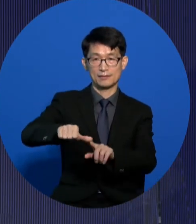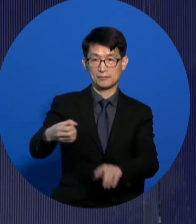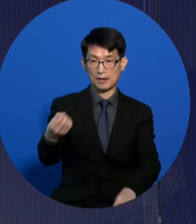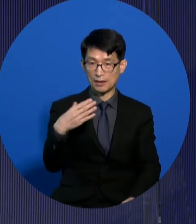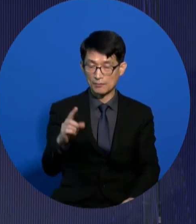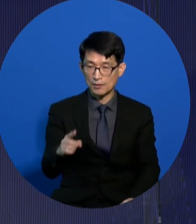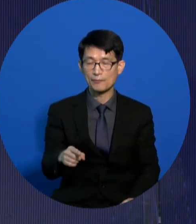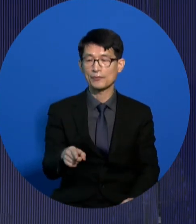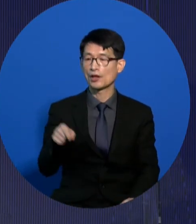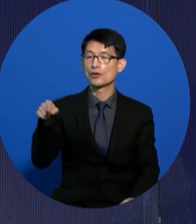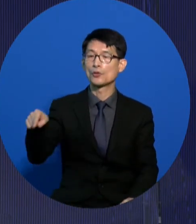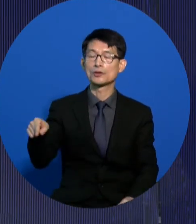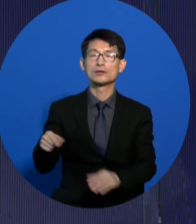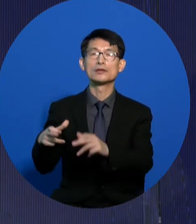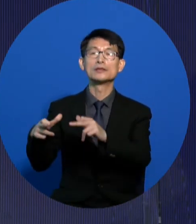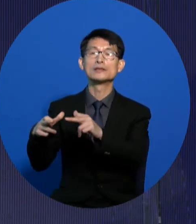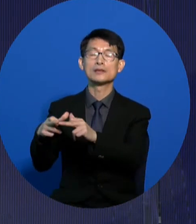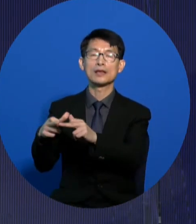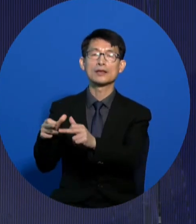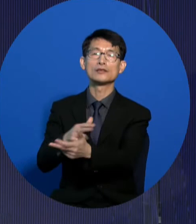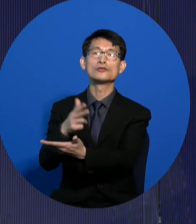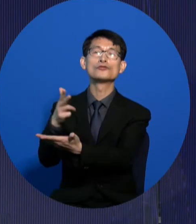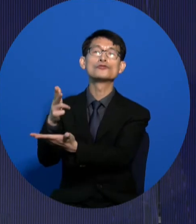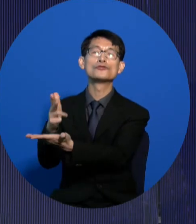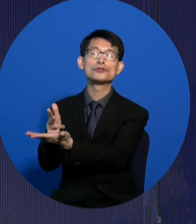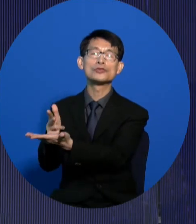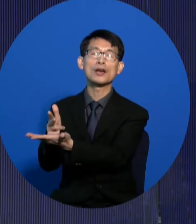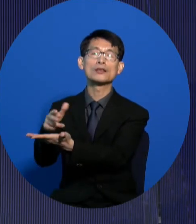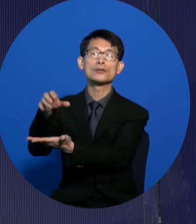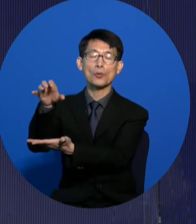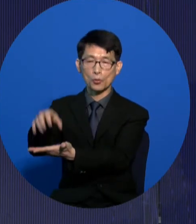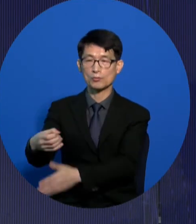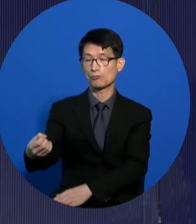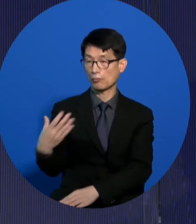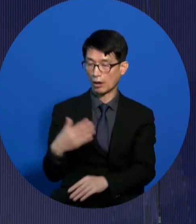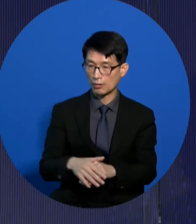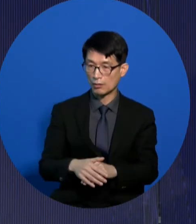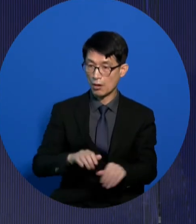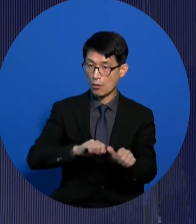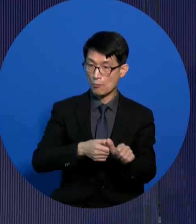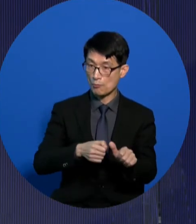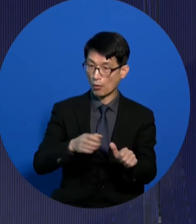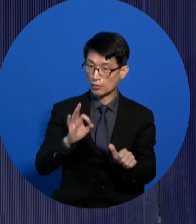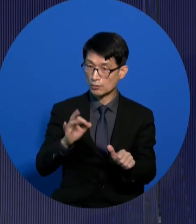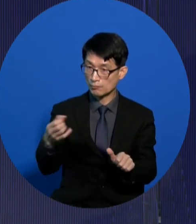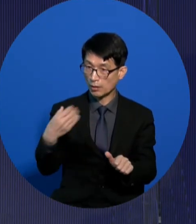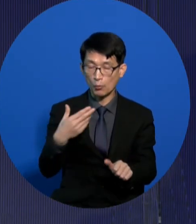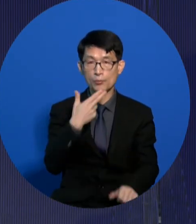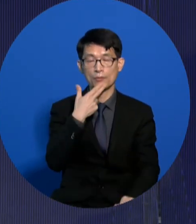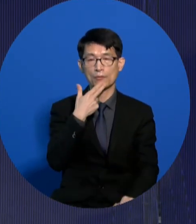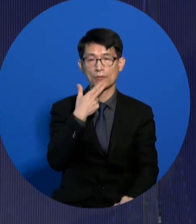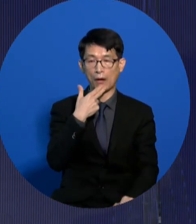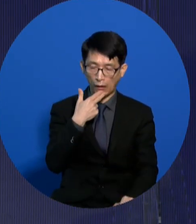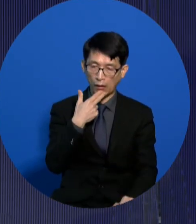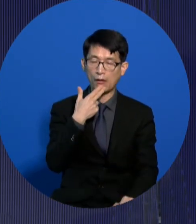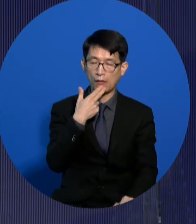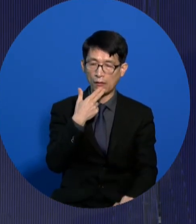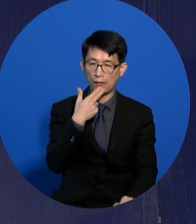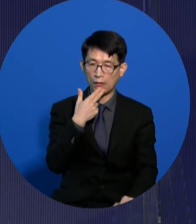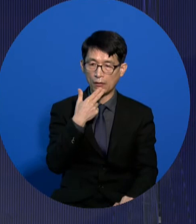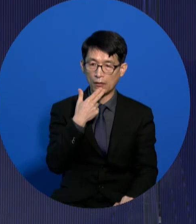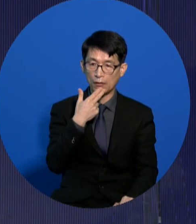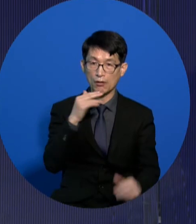장애인 분들이 주차하는 곳이잖아. 그 벌금을 생각을 안 하고 있어요. 그러면 불과 한 세대밖에 지나지